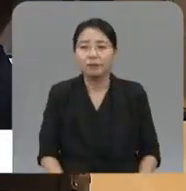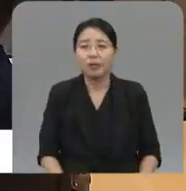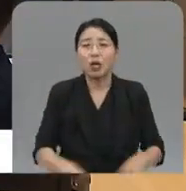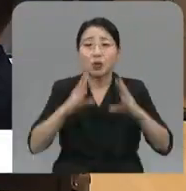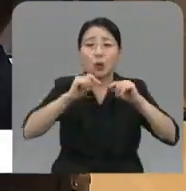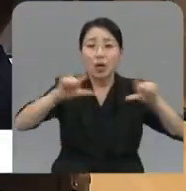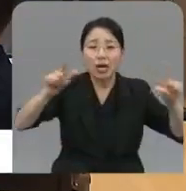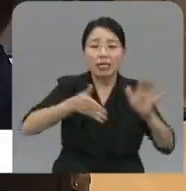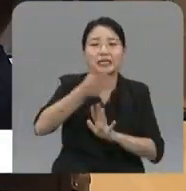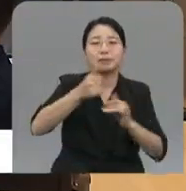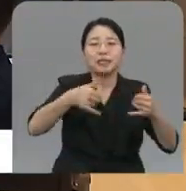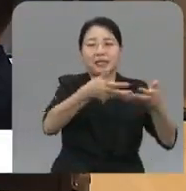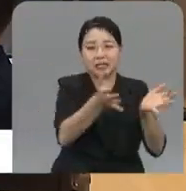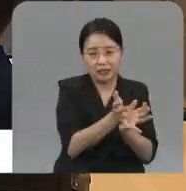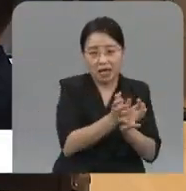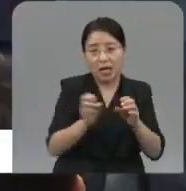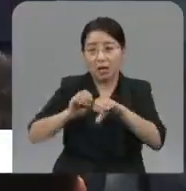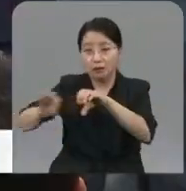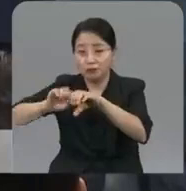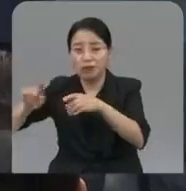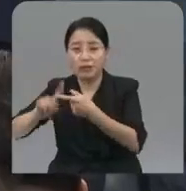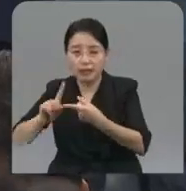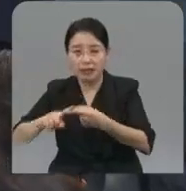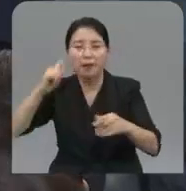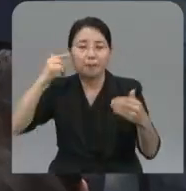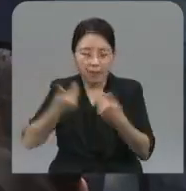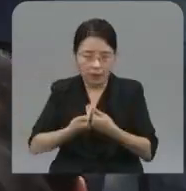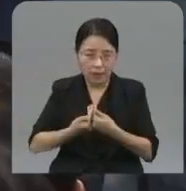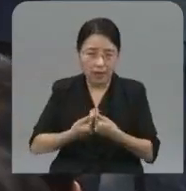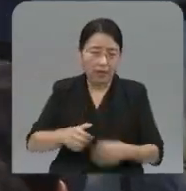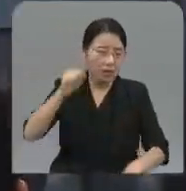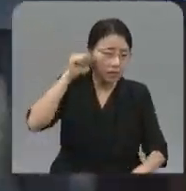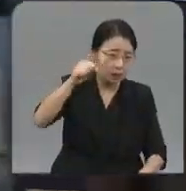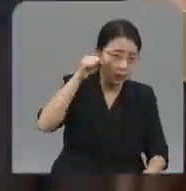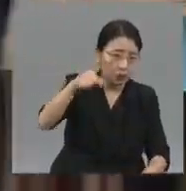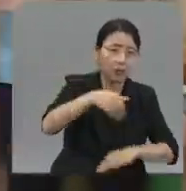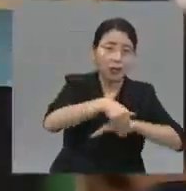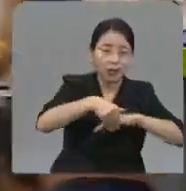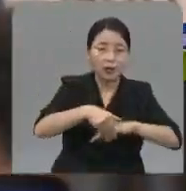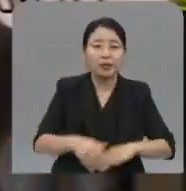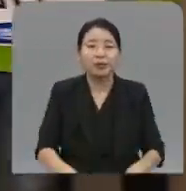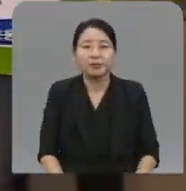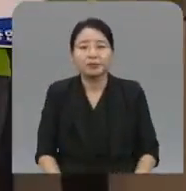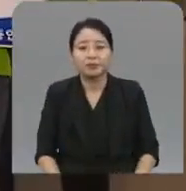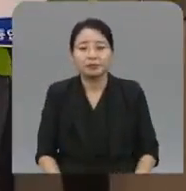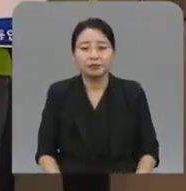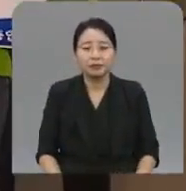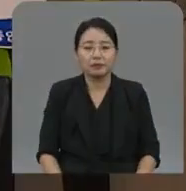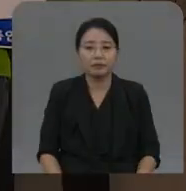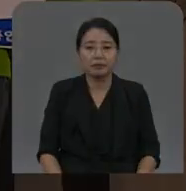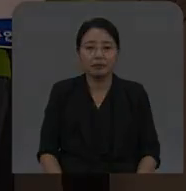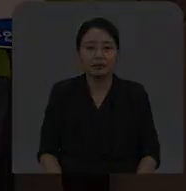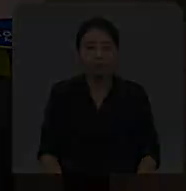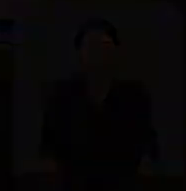organisés par les deux principales fédération syndicale la cassette et la fktu ainsi que diverses ONG